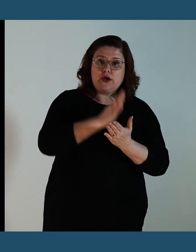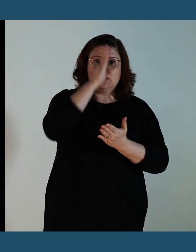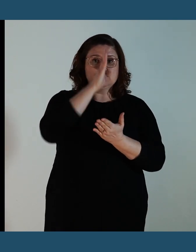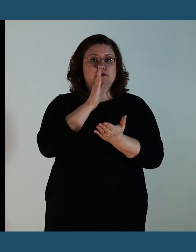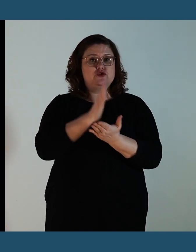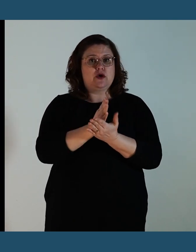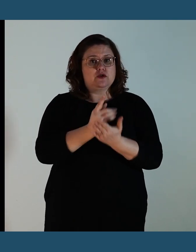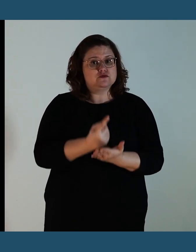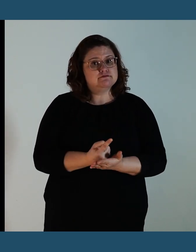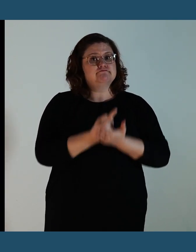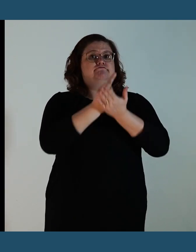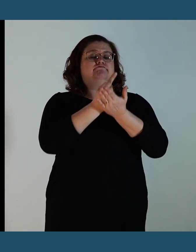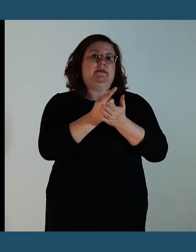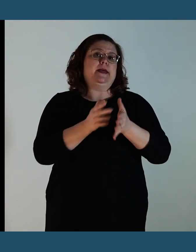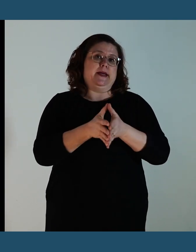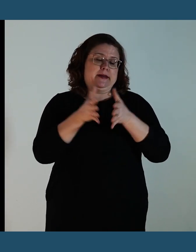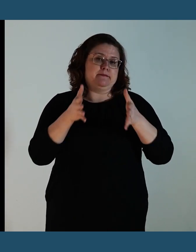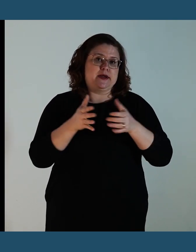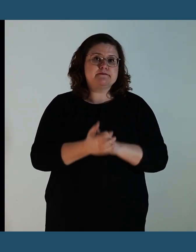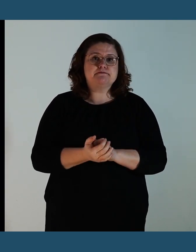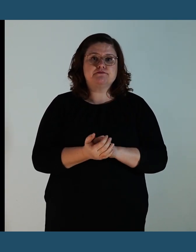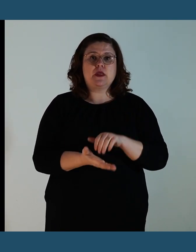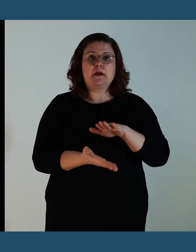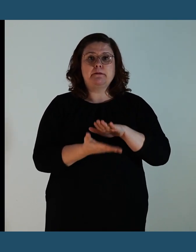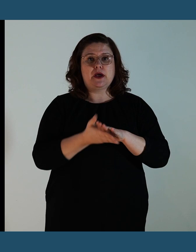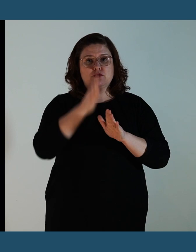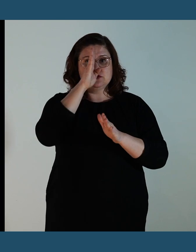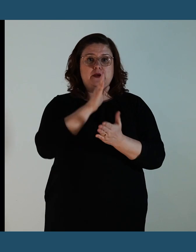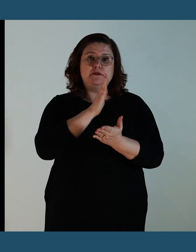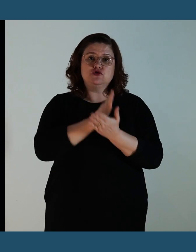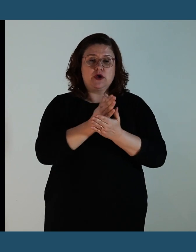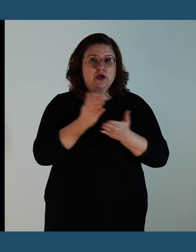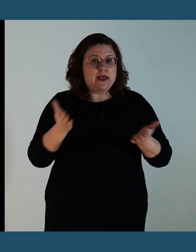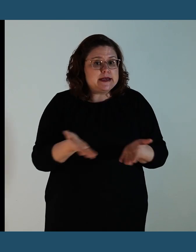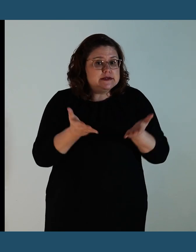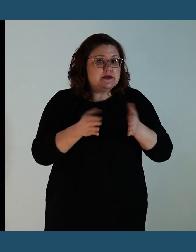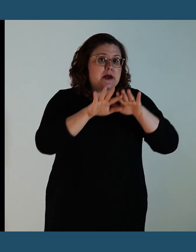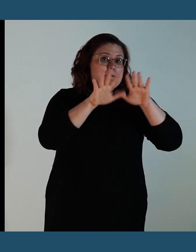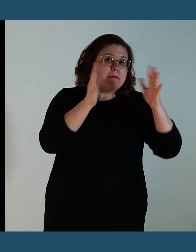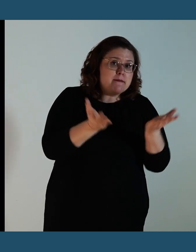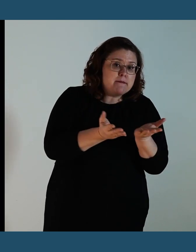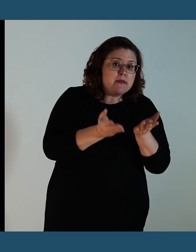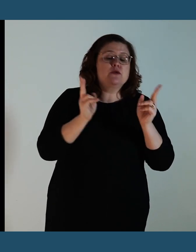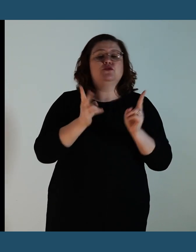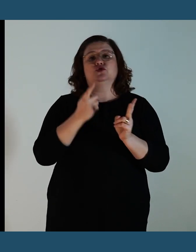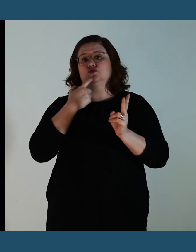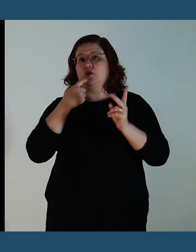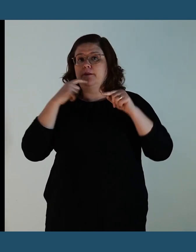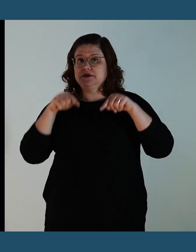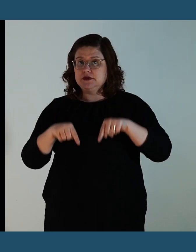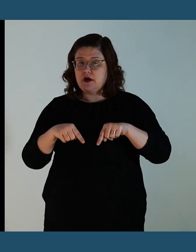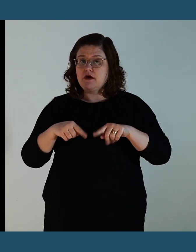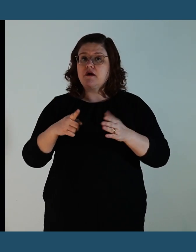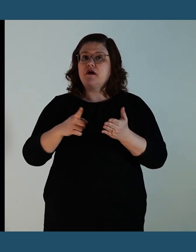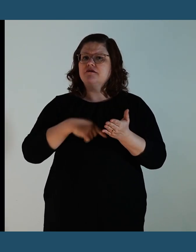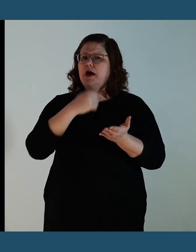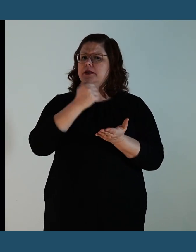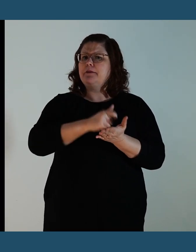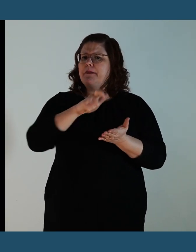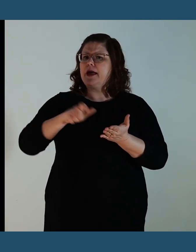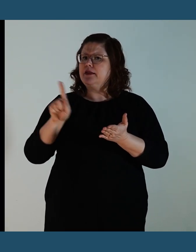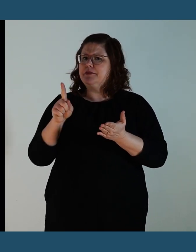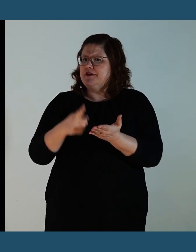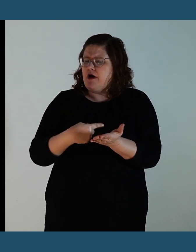tärkeys korostuu. Perus- ja ihmisoikeuksien edistäminen niin maailmalla kuin meillä Suomessa vaatii päättäjiltä